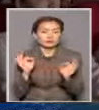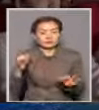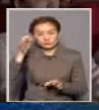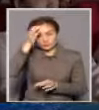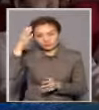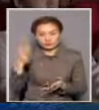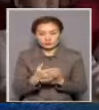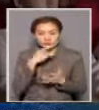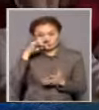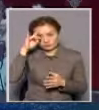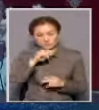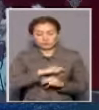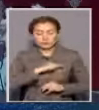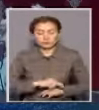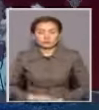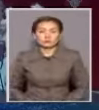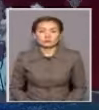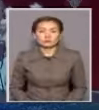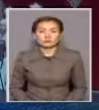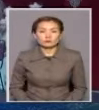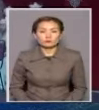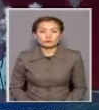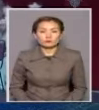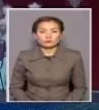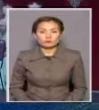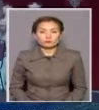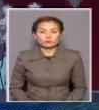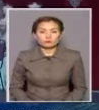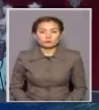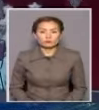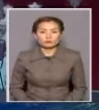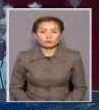знанием «Казахтының еңбек ері». Акан Игла, Тлек Кабулгумаров, служба новостей.